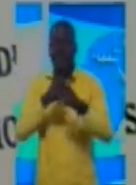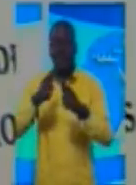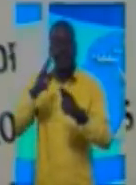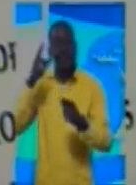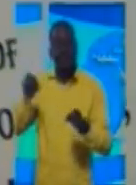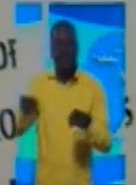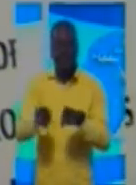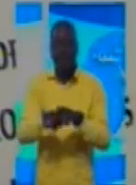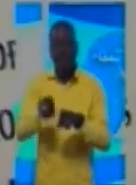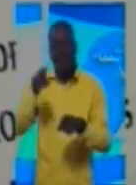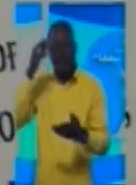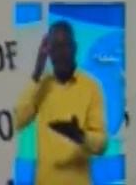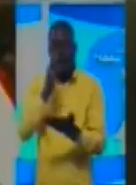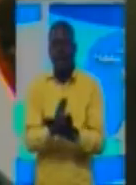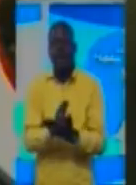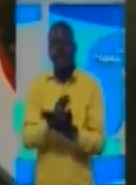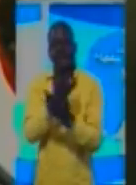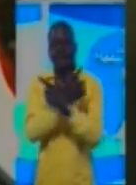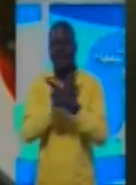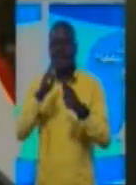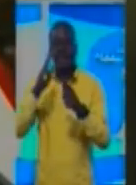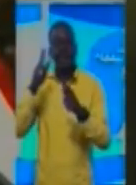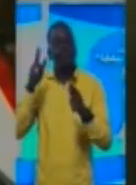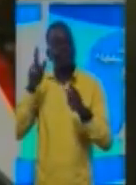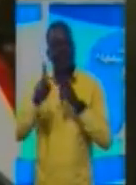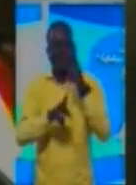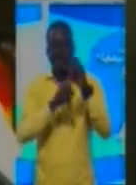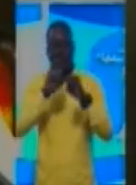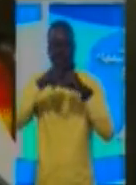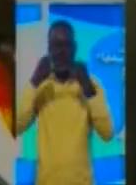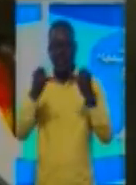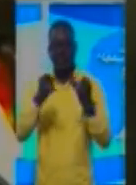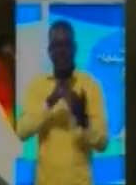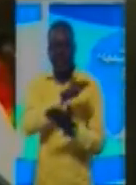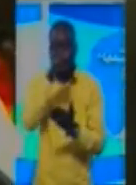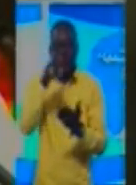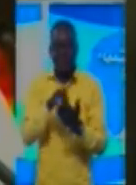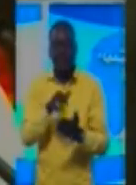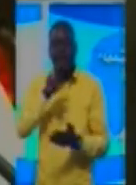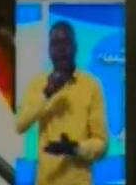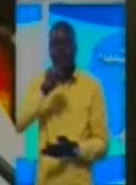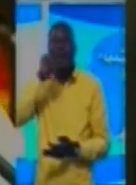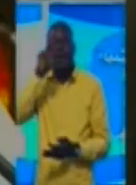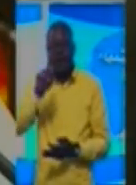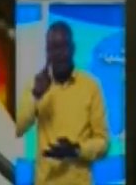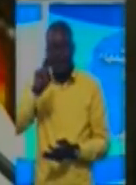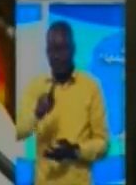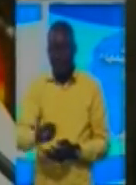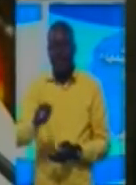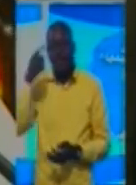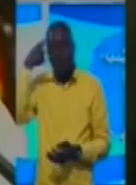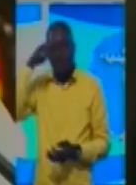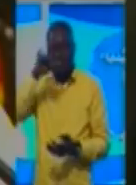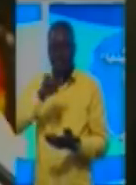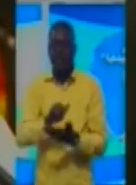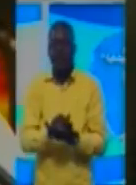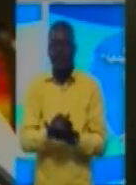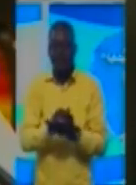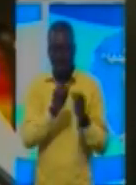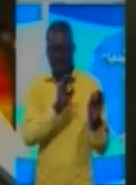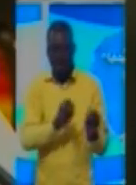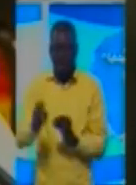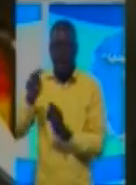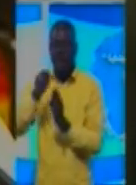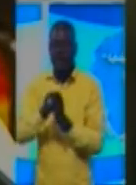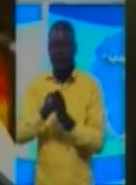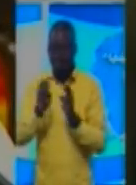comme un frein à la liberté de la presse. Je félicite le Centre national de presse Norbert Zongo pour sa constance dans l'organisation de